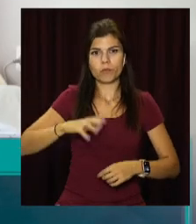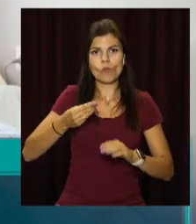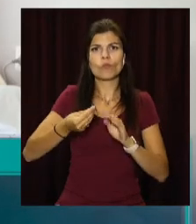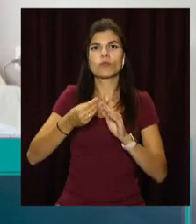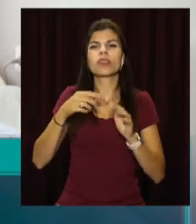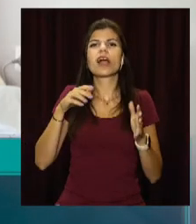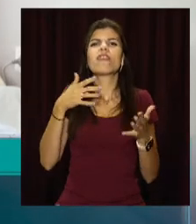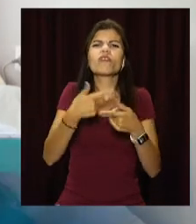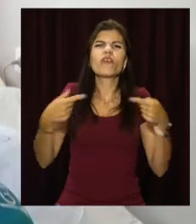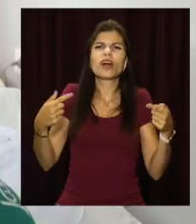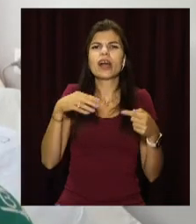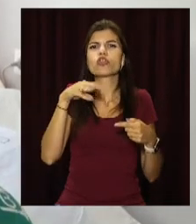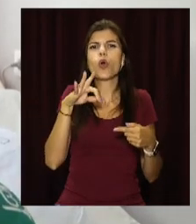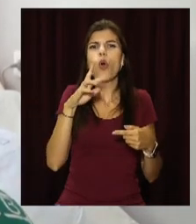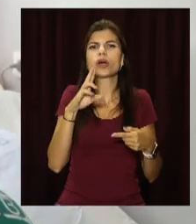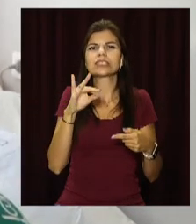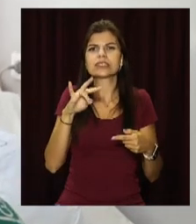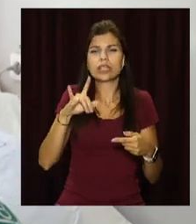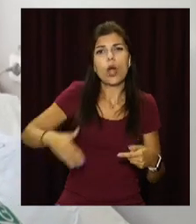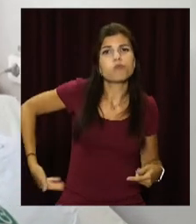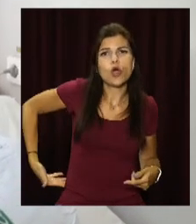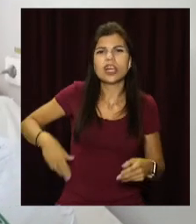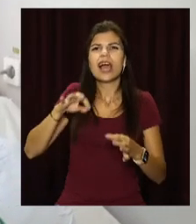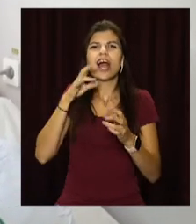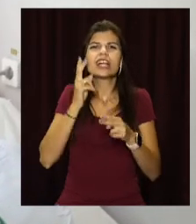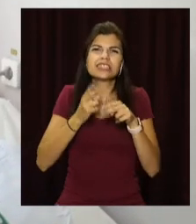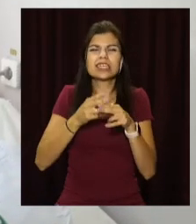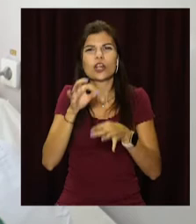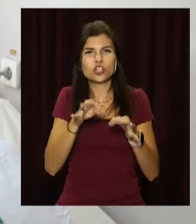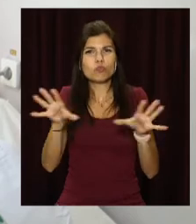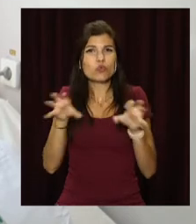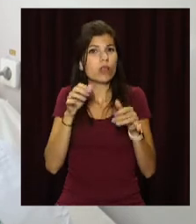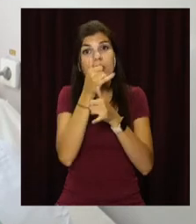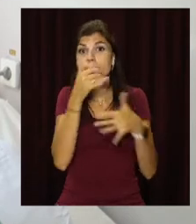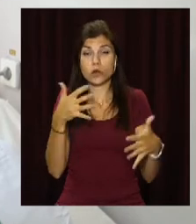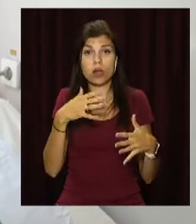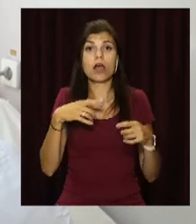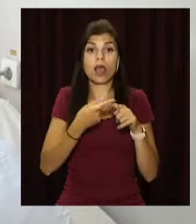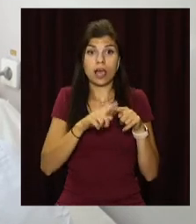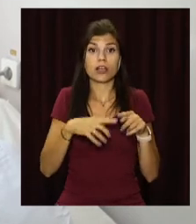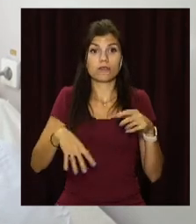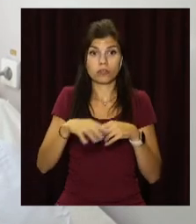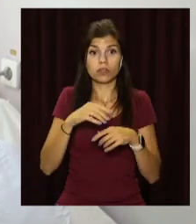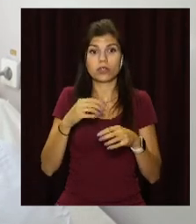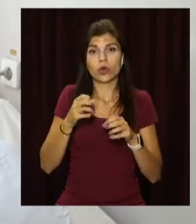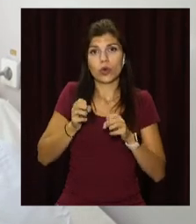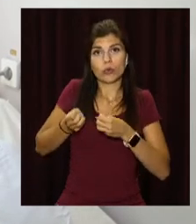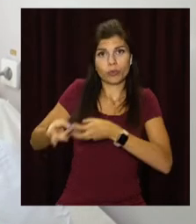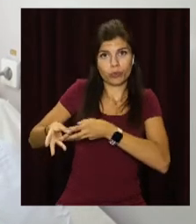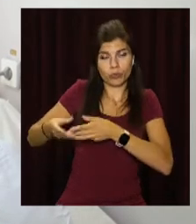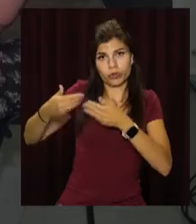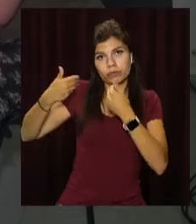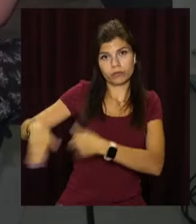себе токсини, які не можуть витягнути почки. Через 2 години він вже з цими токсинами, да, сливається апаратом в спеціальний